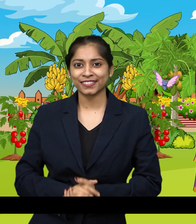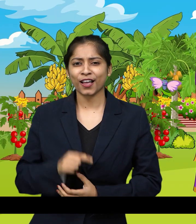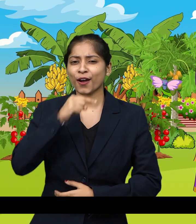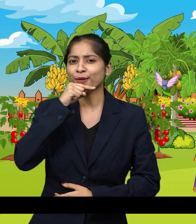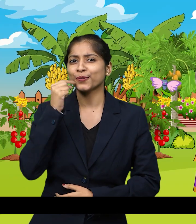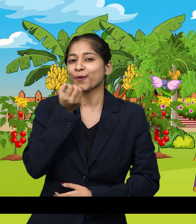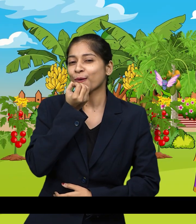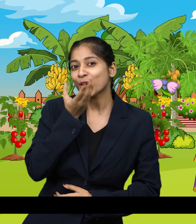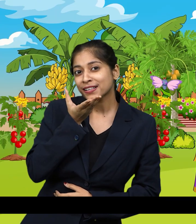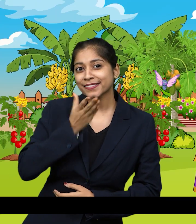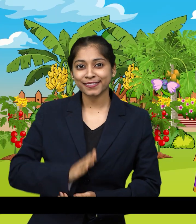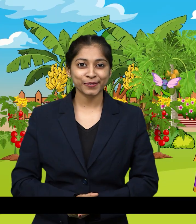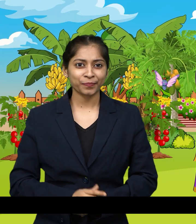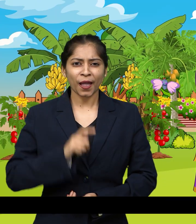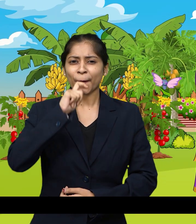गुलाब, सहजन,